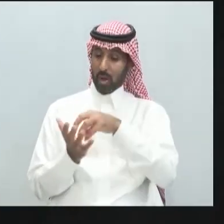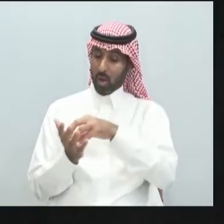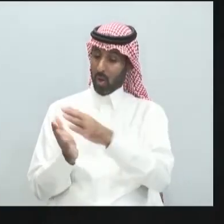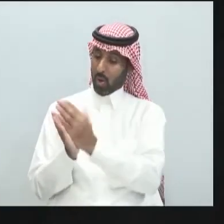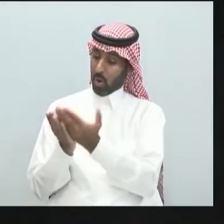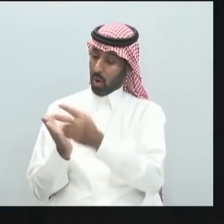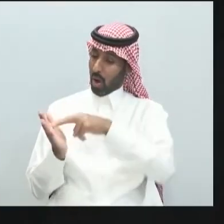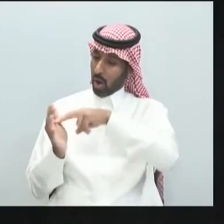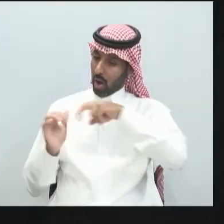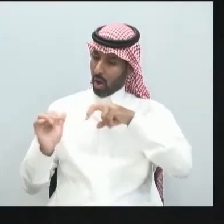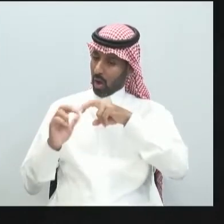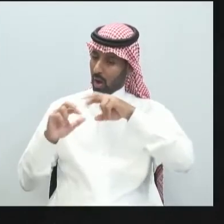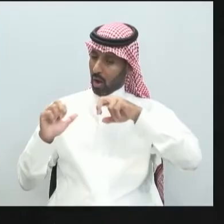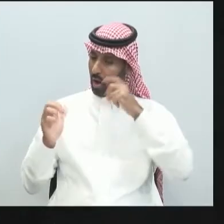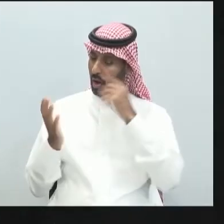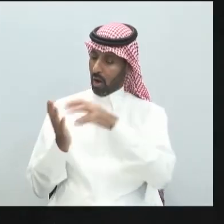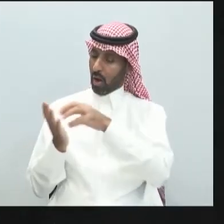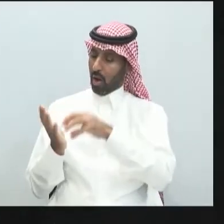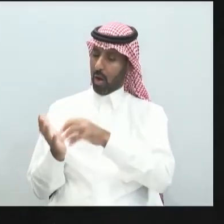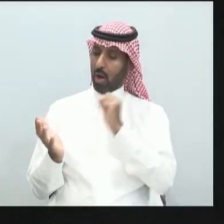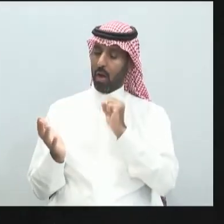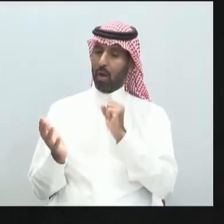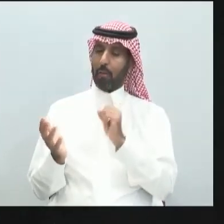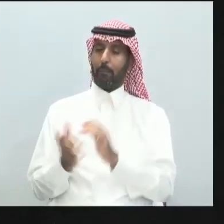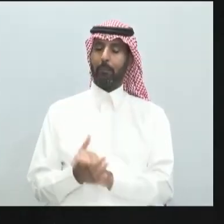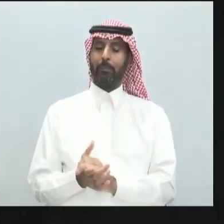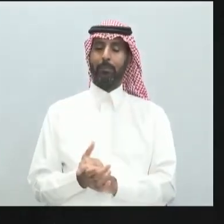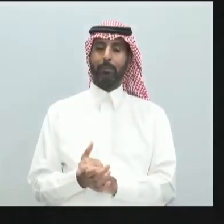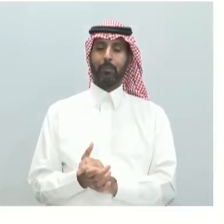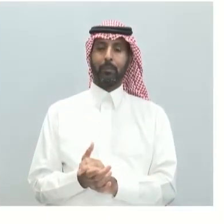ابحث في النص وتجد الاجابه